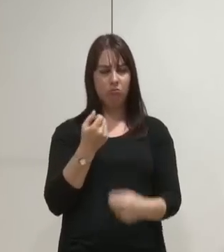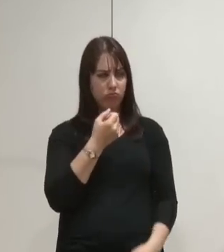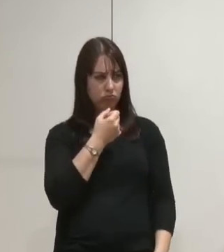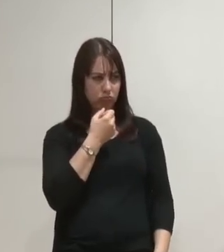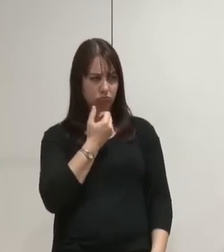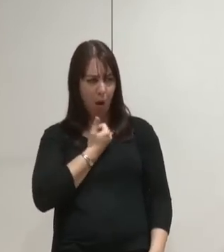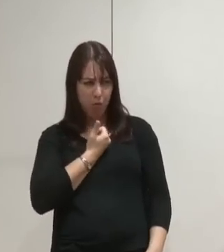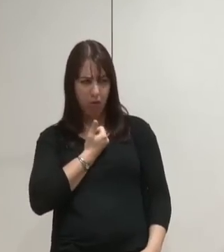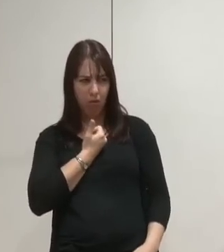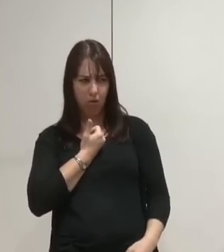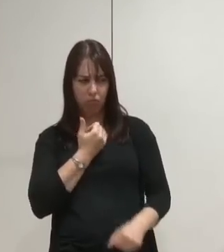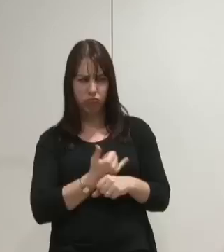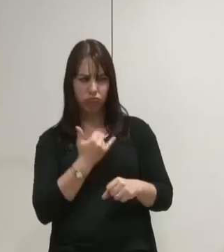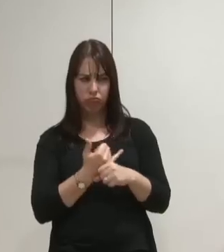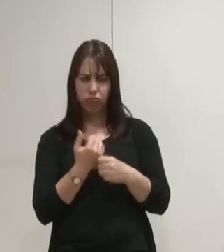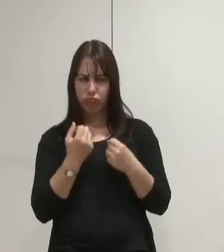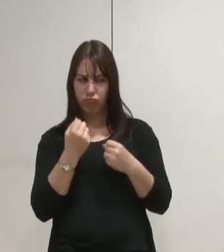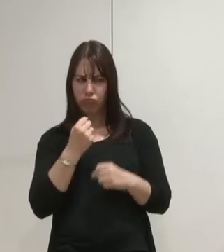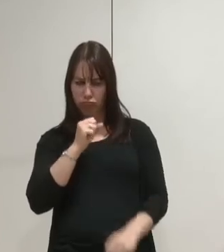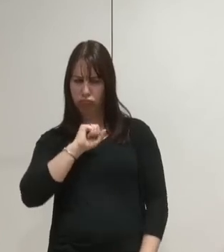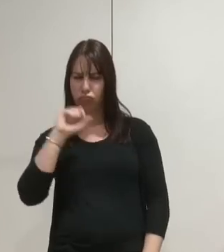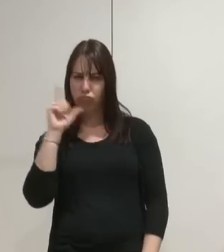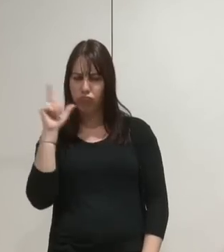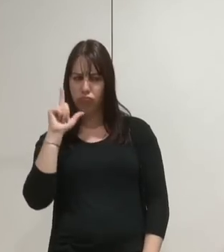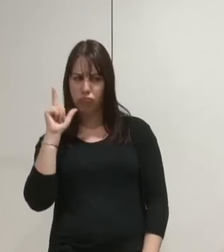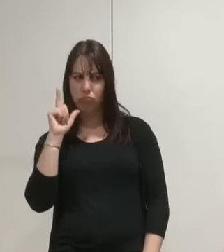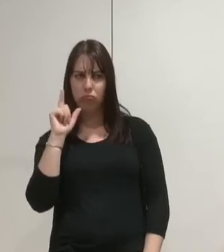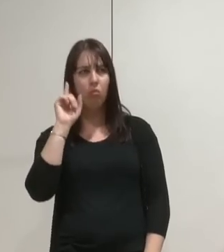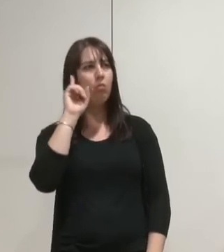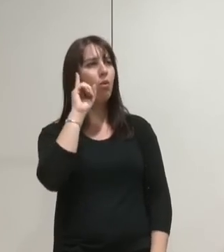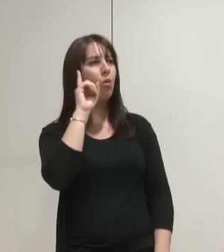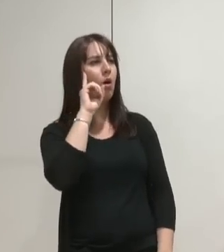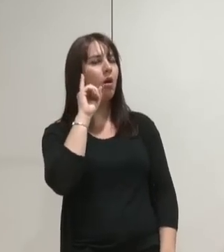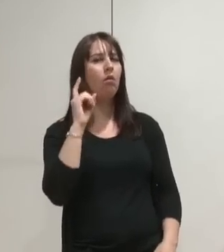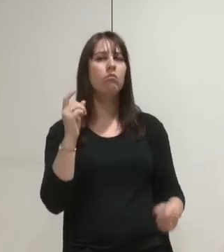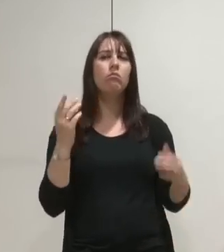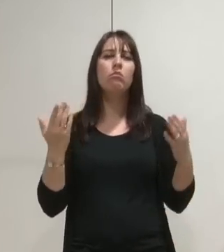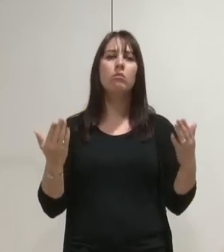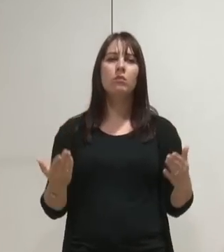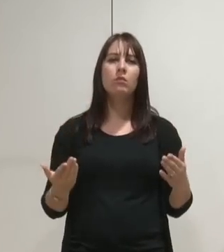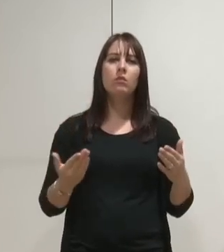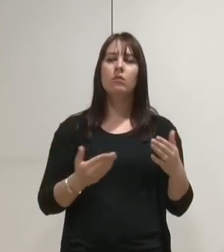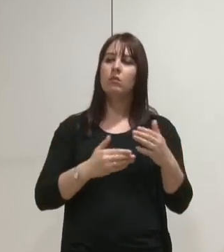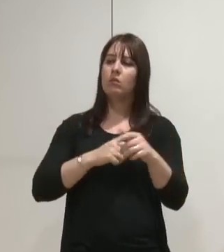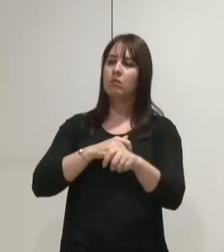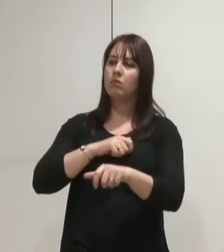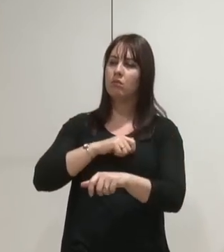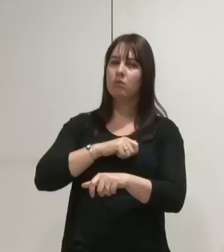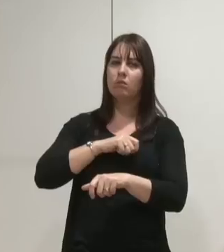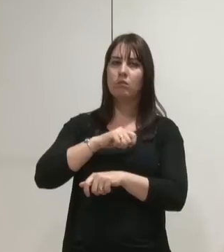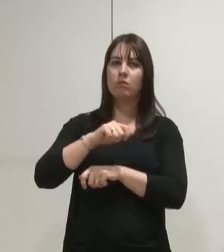surpris entre nous soit dit de voir euh ceux qui